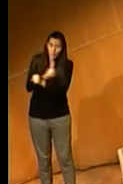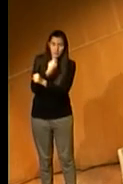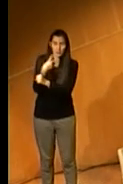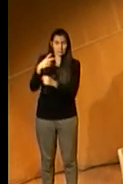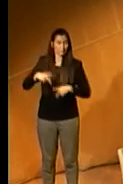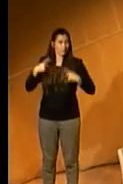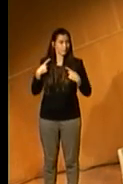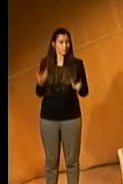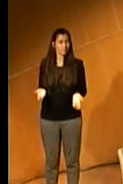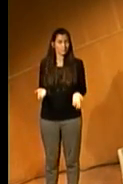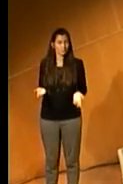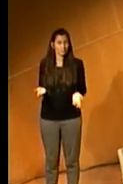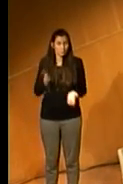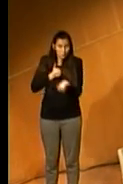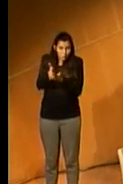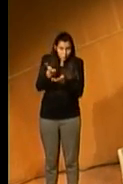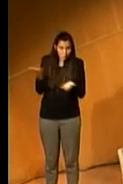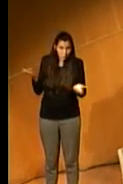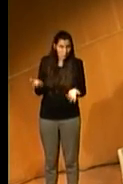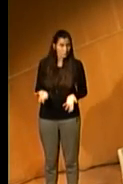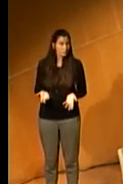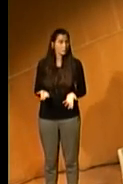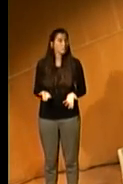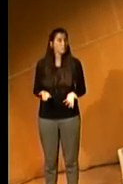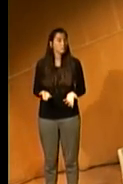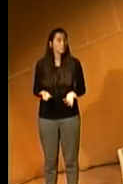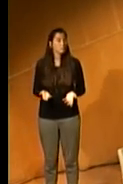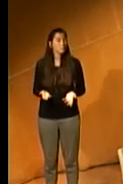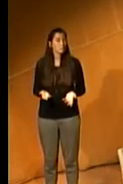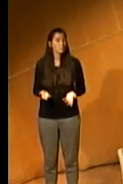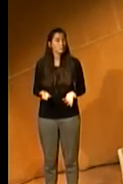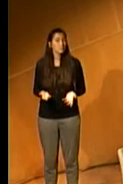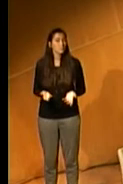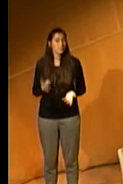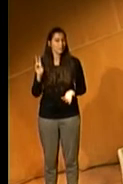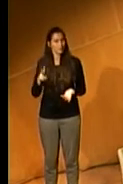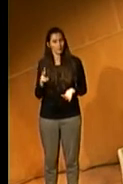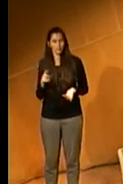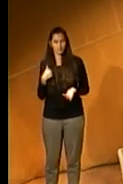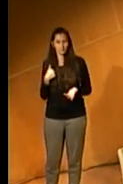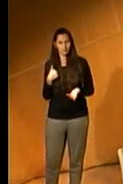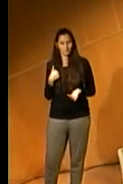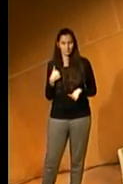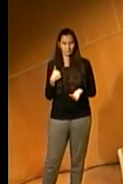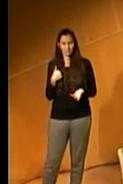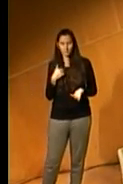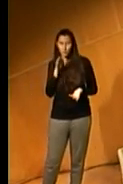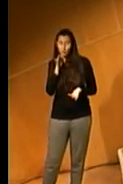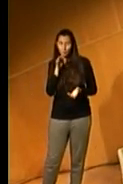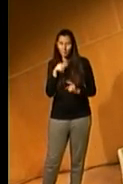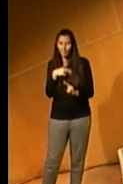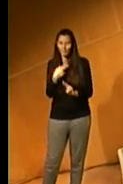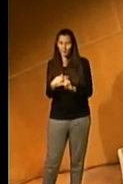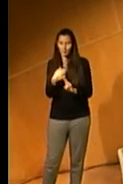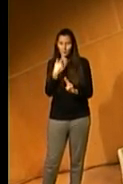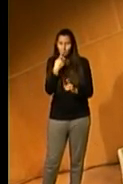quoi réussir une vie ? Voilà. Donc, quelque part, je me garderai bien de répondre à la question de Maëla. Je la